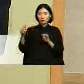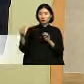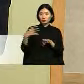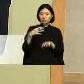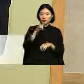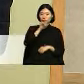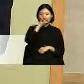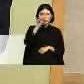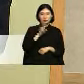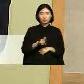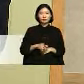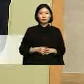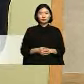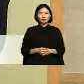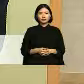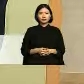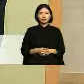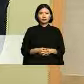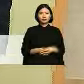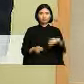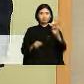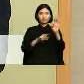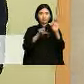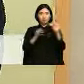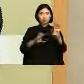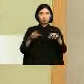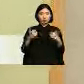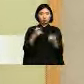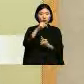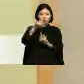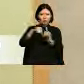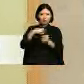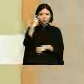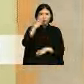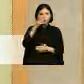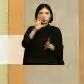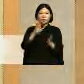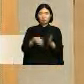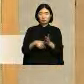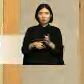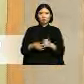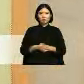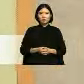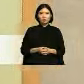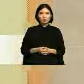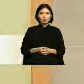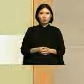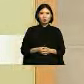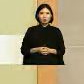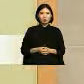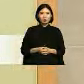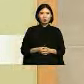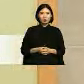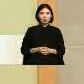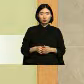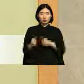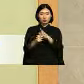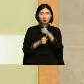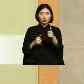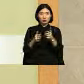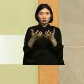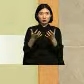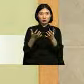잖아요 10월 국정감사 때 우리 환경노동위원회 국정감사 위원님들께서